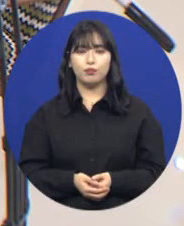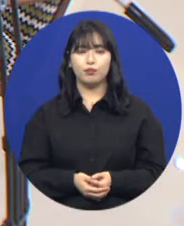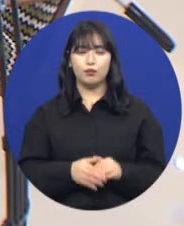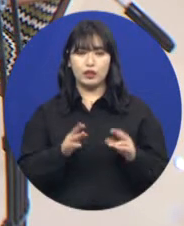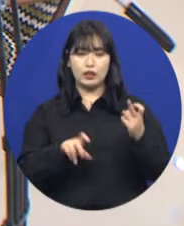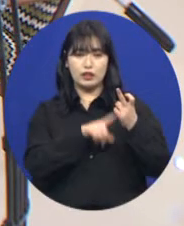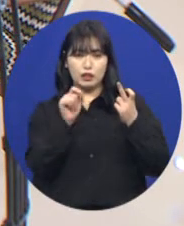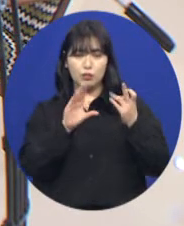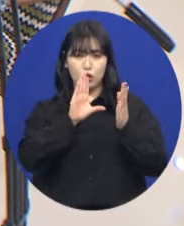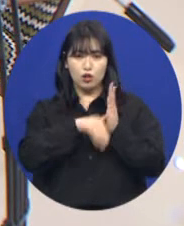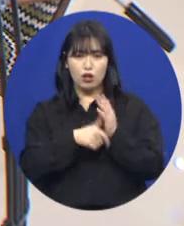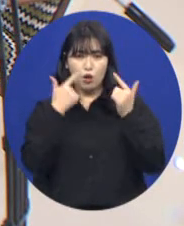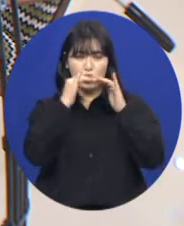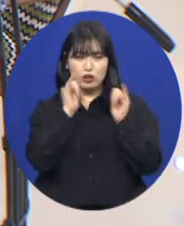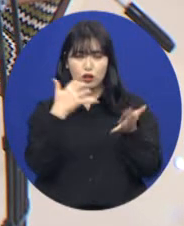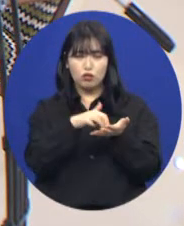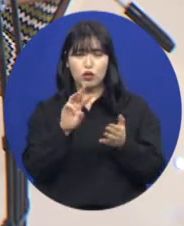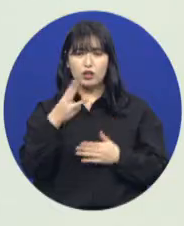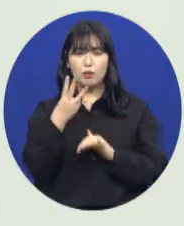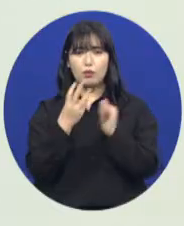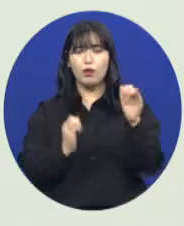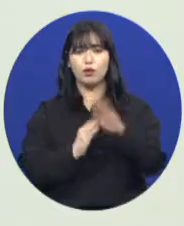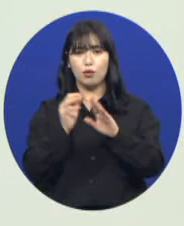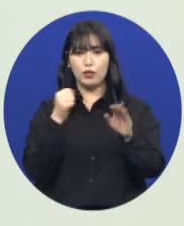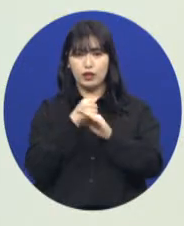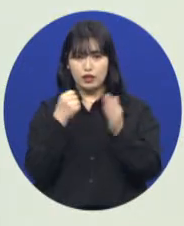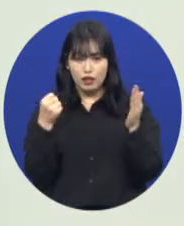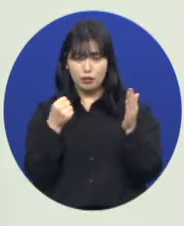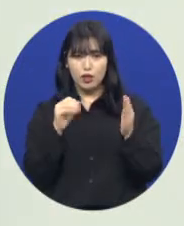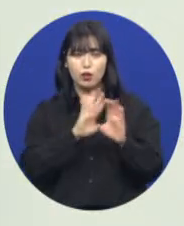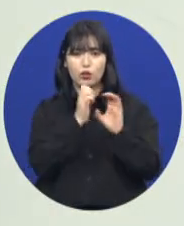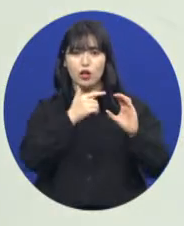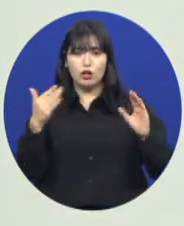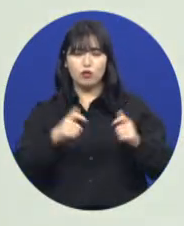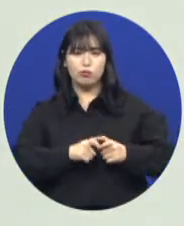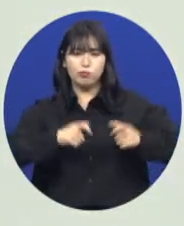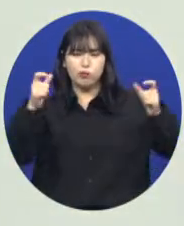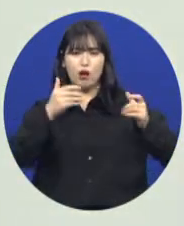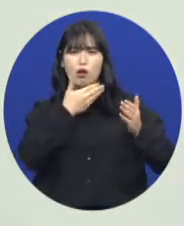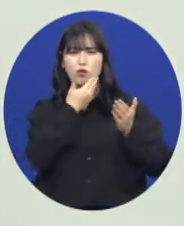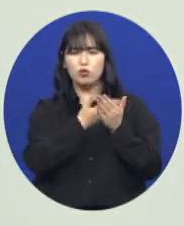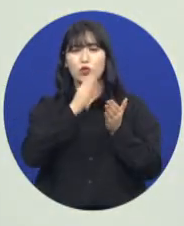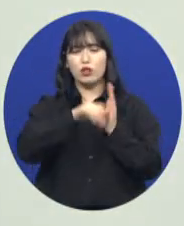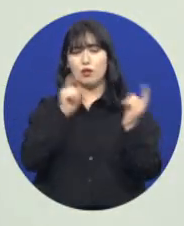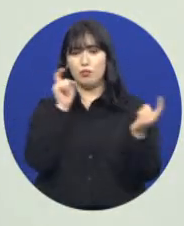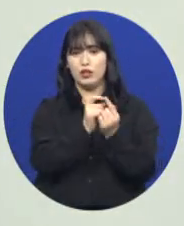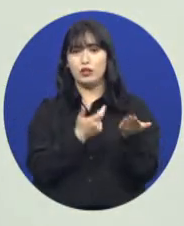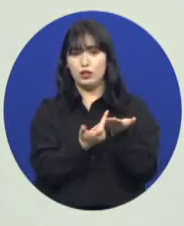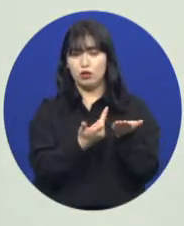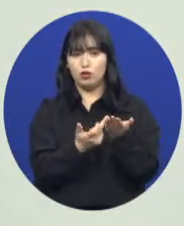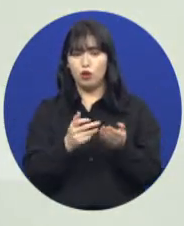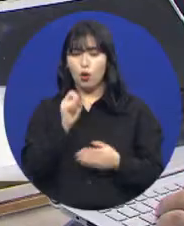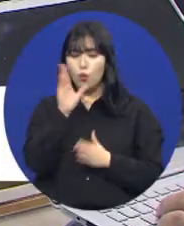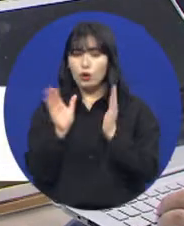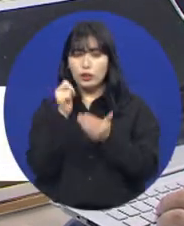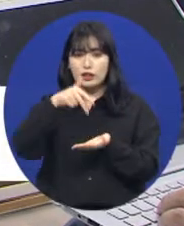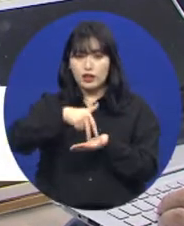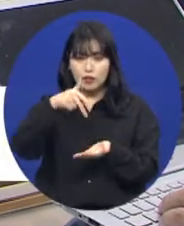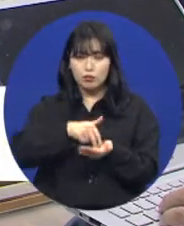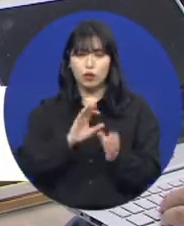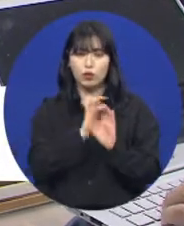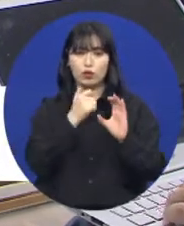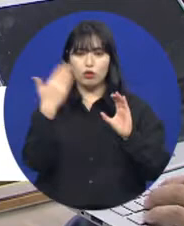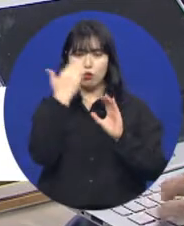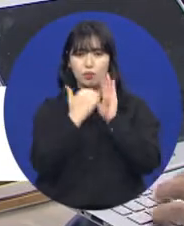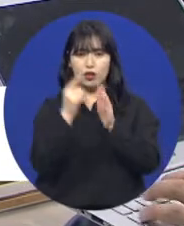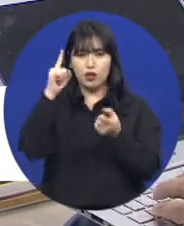이달 들어서만 확진자가 300명을 넘으며 코로나19 확산의 최대 고비를 맞고 있는 제주. 원희룡 지사는 코로나19